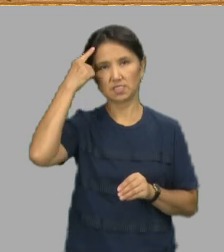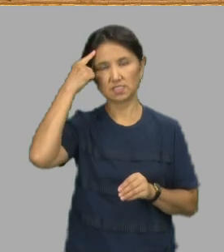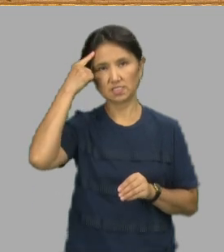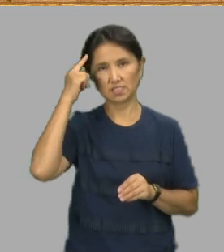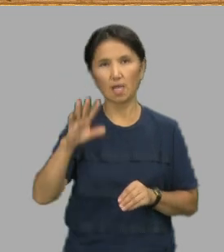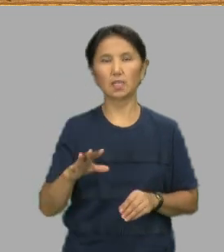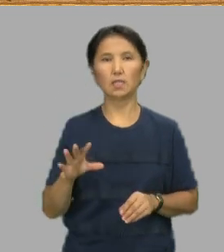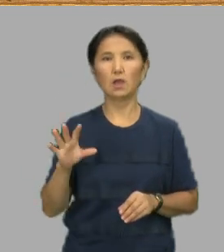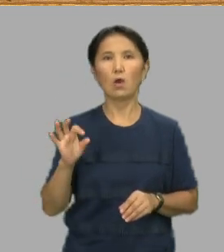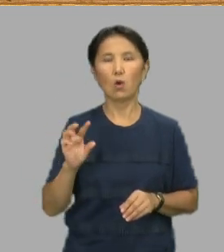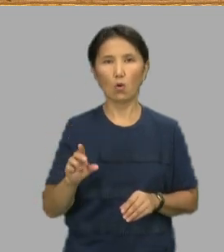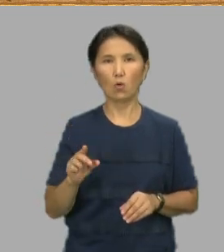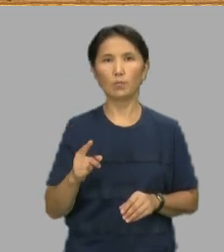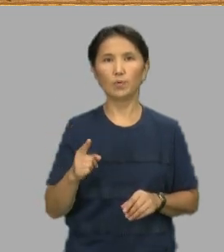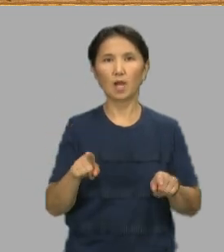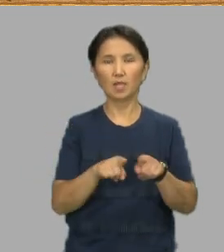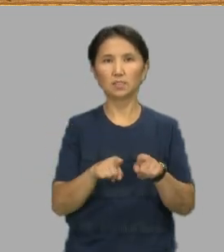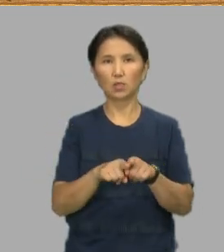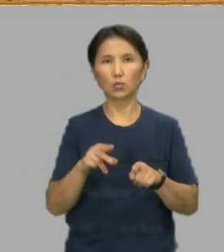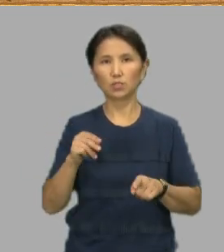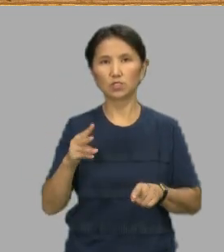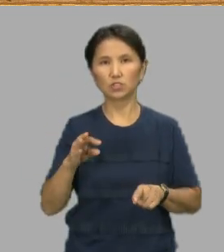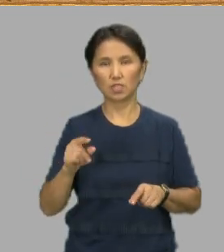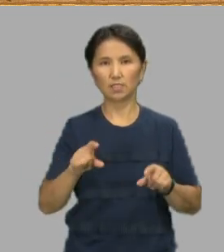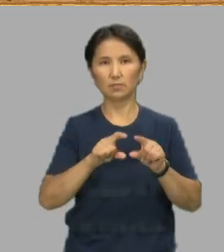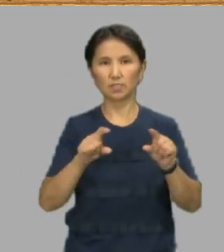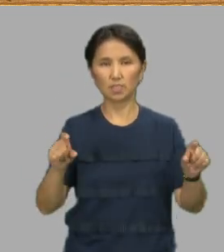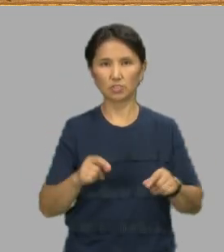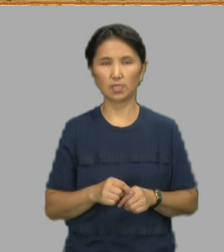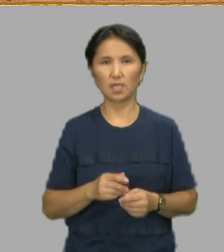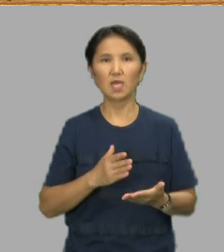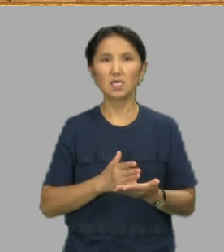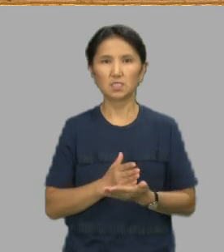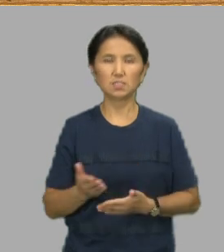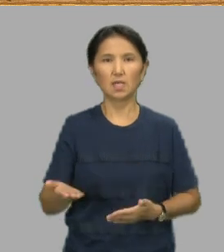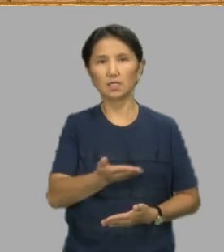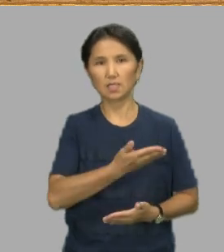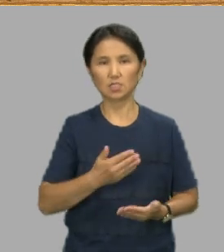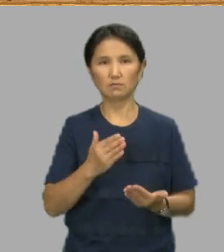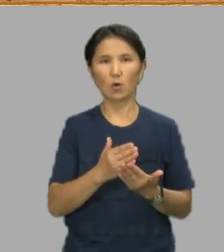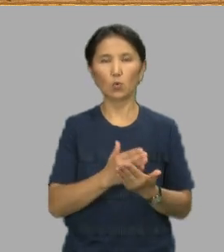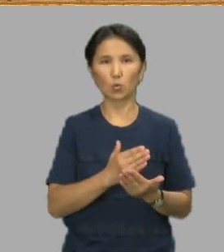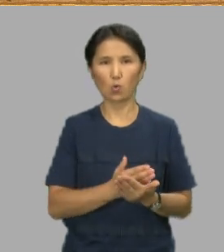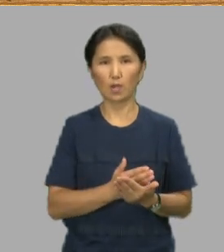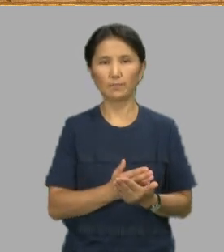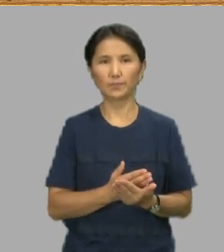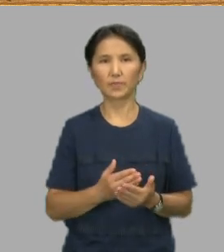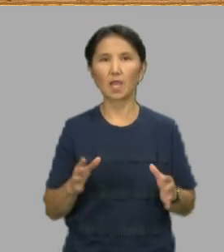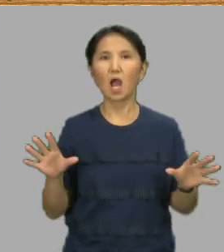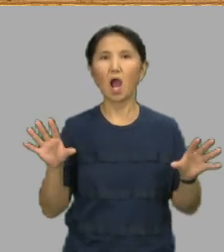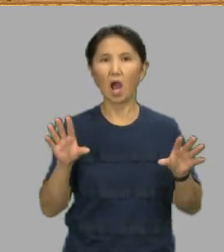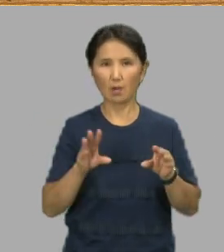знаний об однородных членах предложения. И цель нашего урока